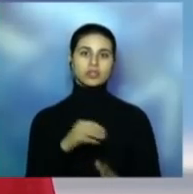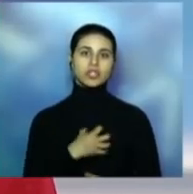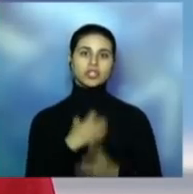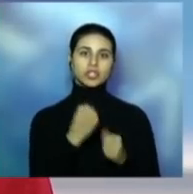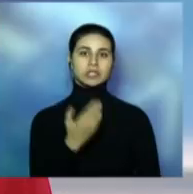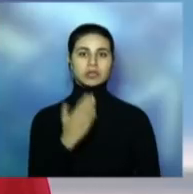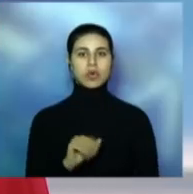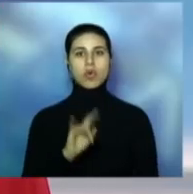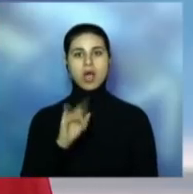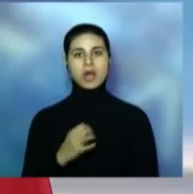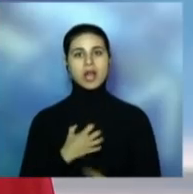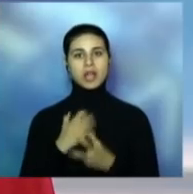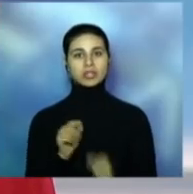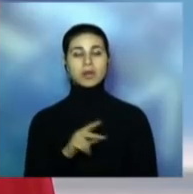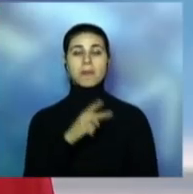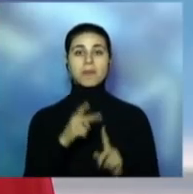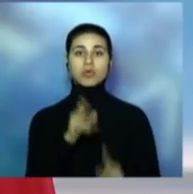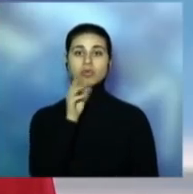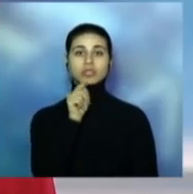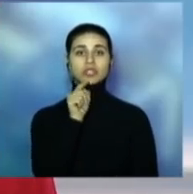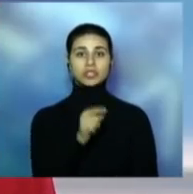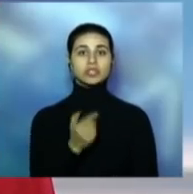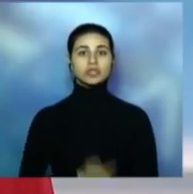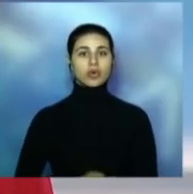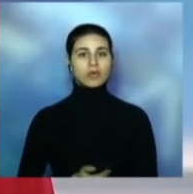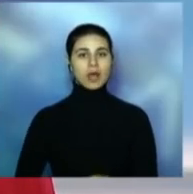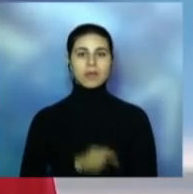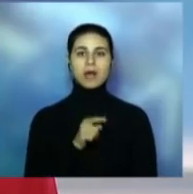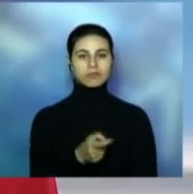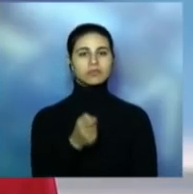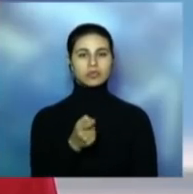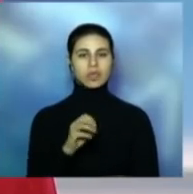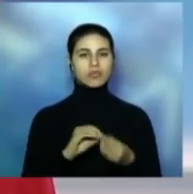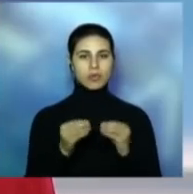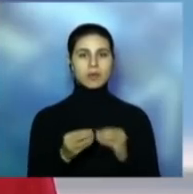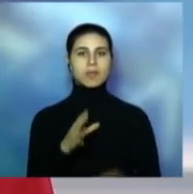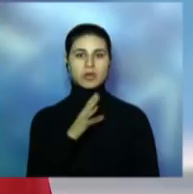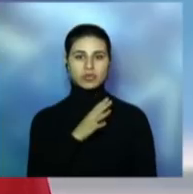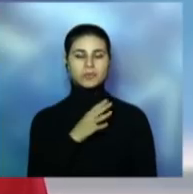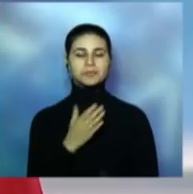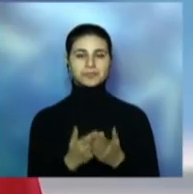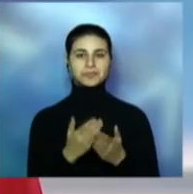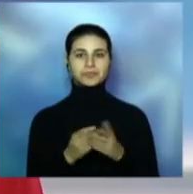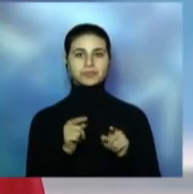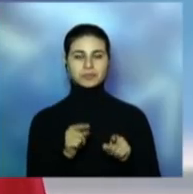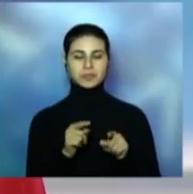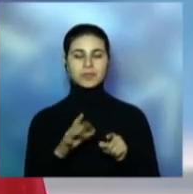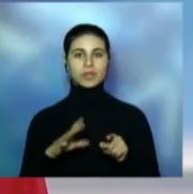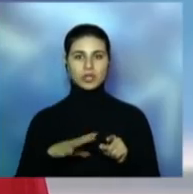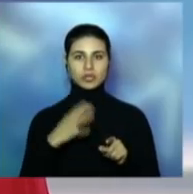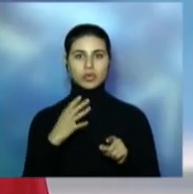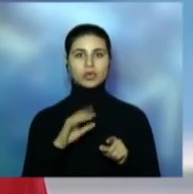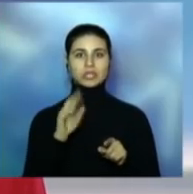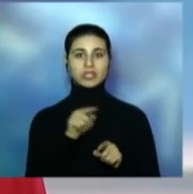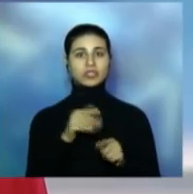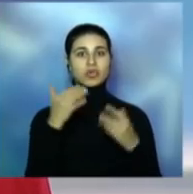ჯანსაღად თუ არაჯანსაღად, და მეორე, როდესაც შენი ცხოვრების ტემპზე გარკვეული გარემო ფაქტორი თუ ფაქტორები ახდენენ ზეგავლენას